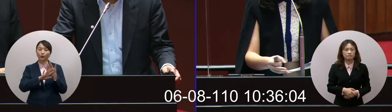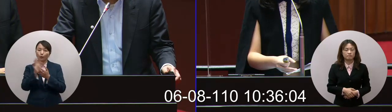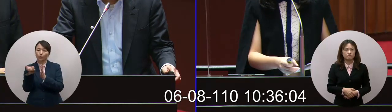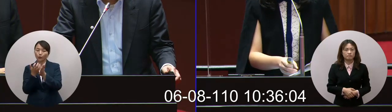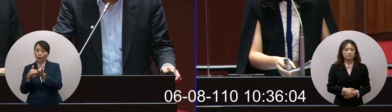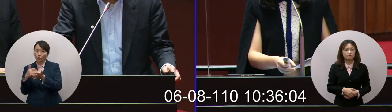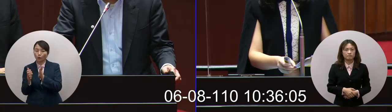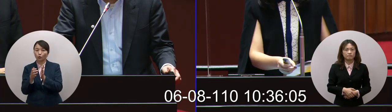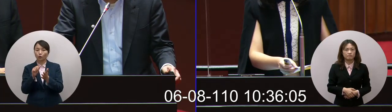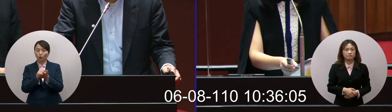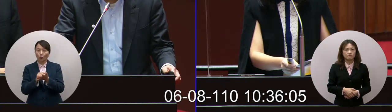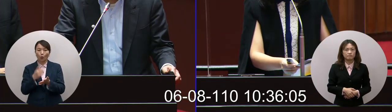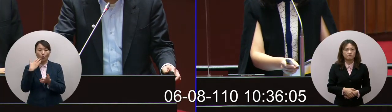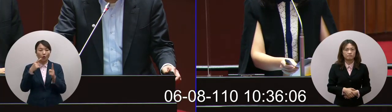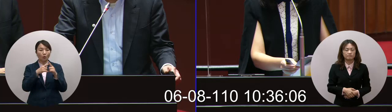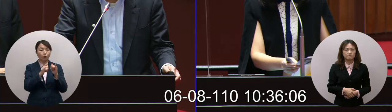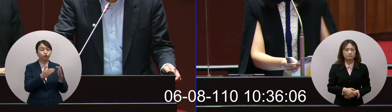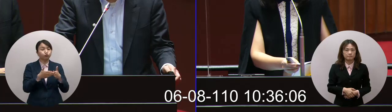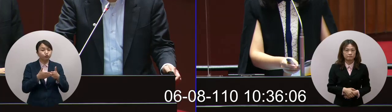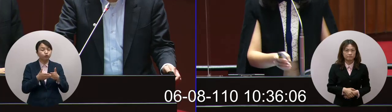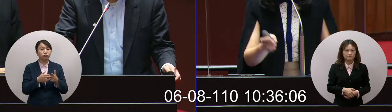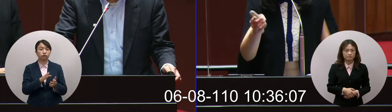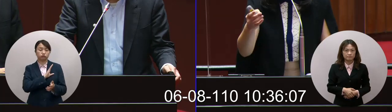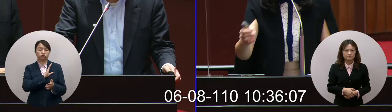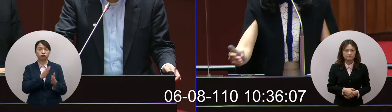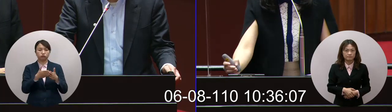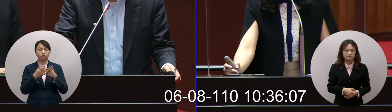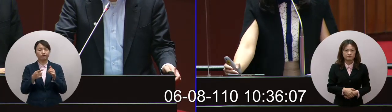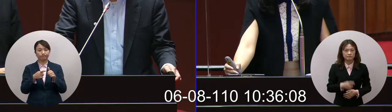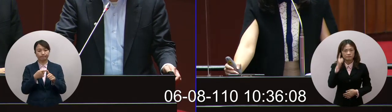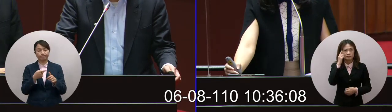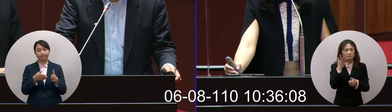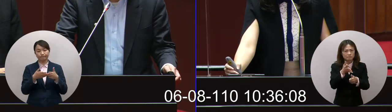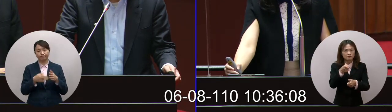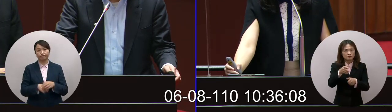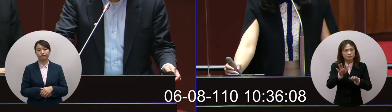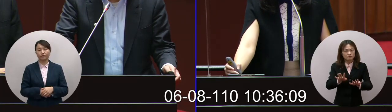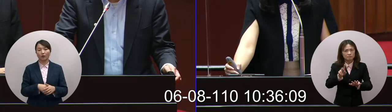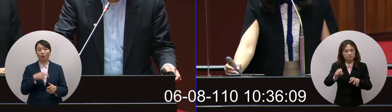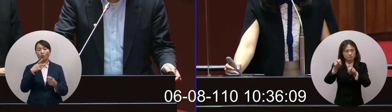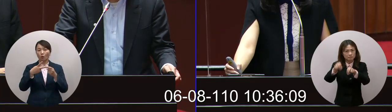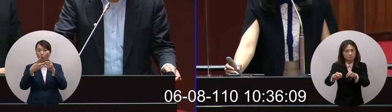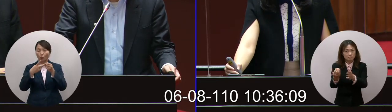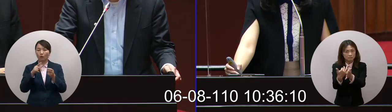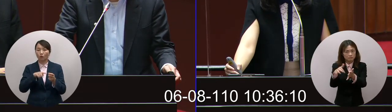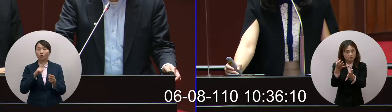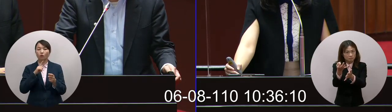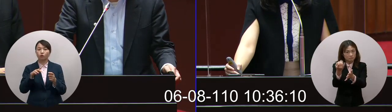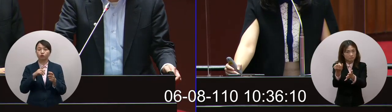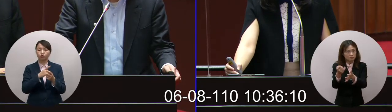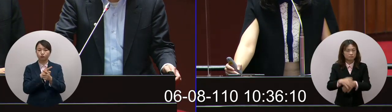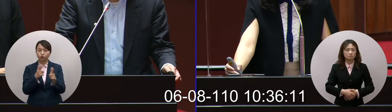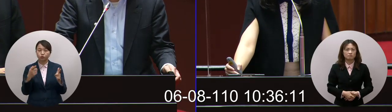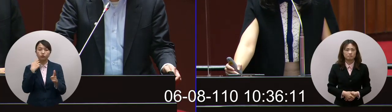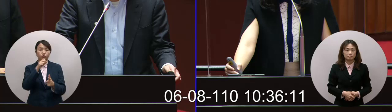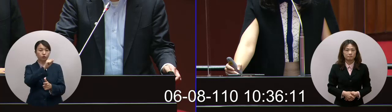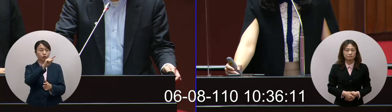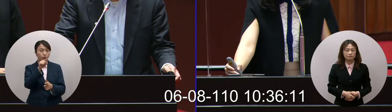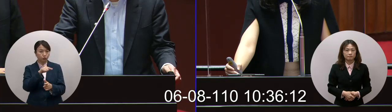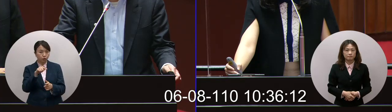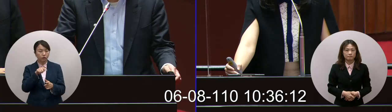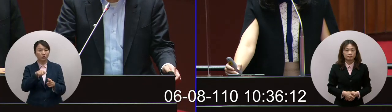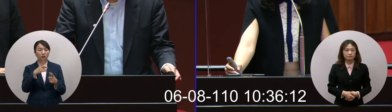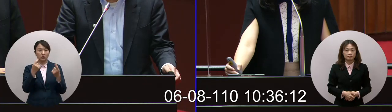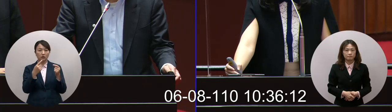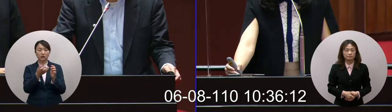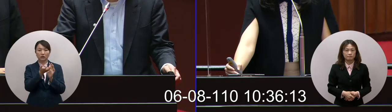预算，如果真的人民有需要的话。还是 请教你，你这一次的合约预算金额是多 少？我们所有的这些，比如说 A G， 我们也